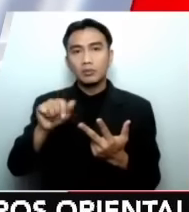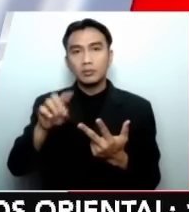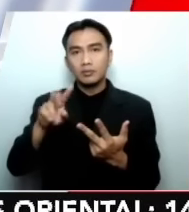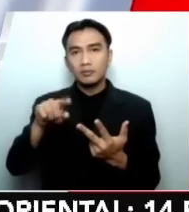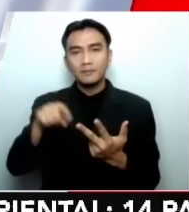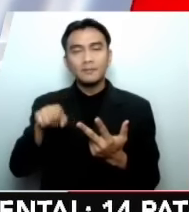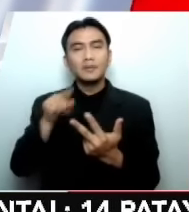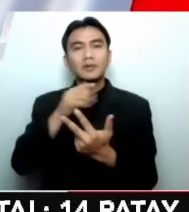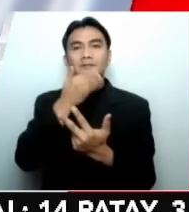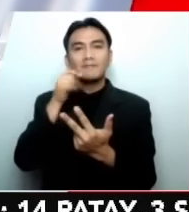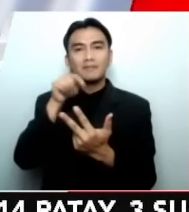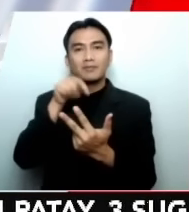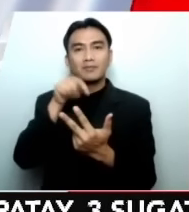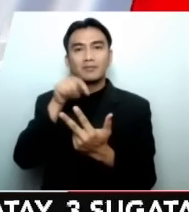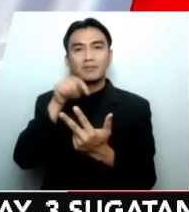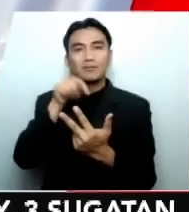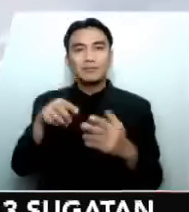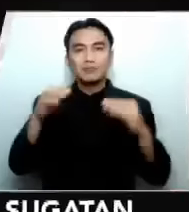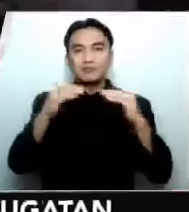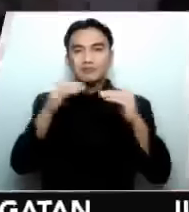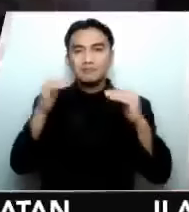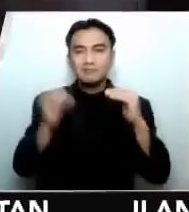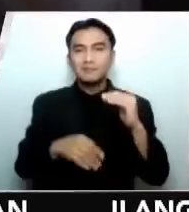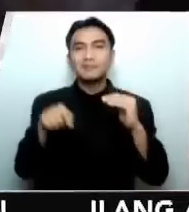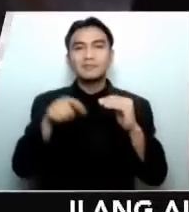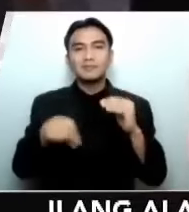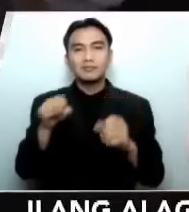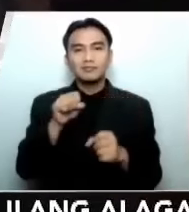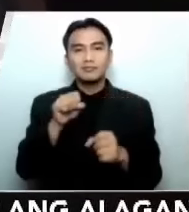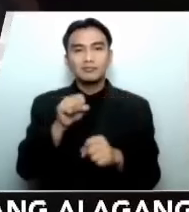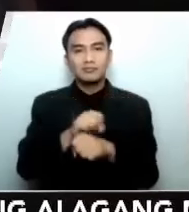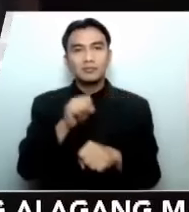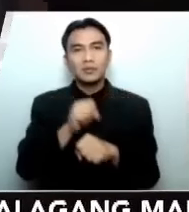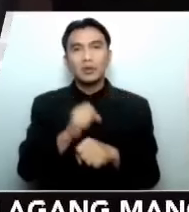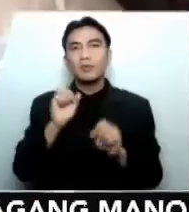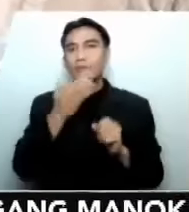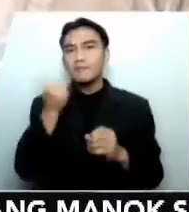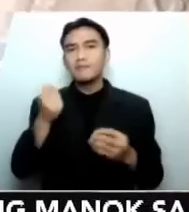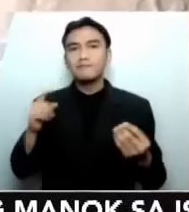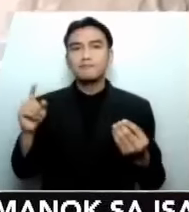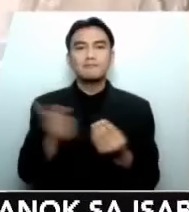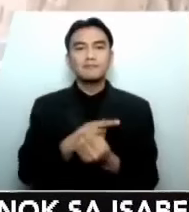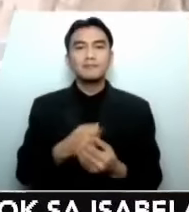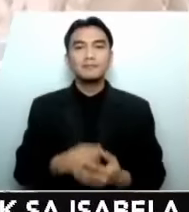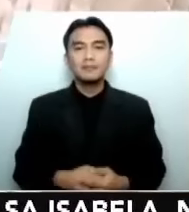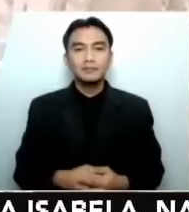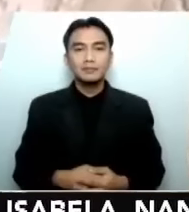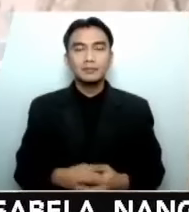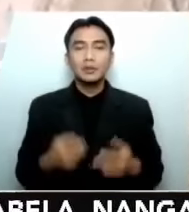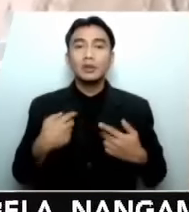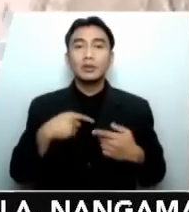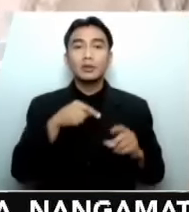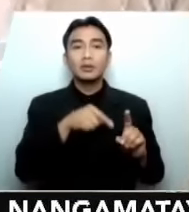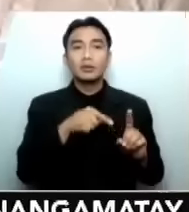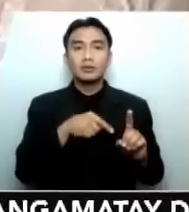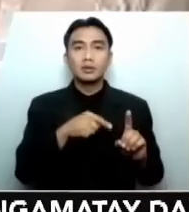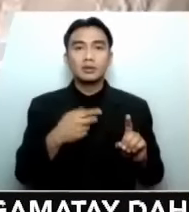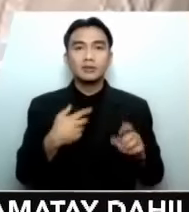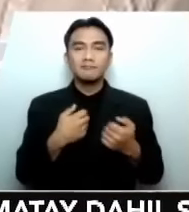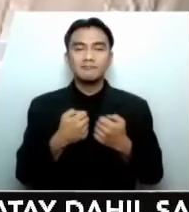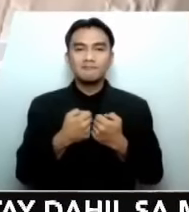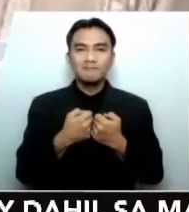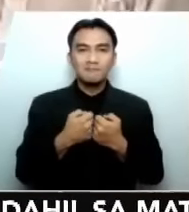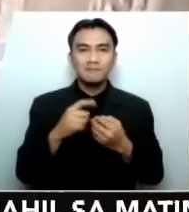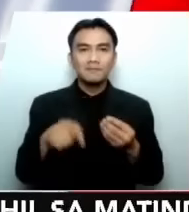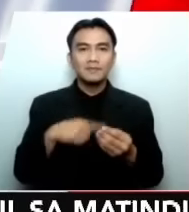posisyon. Mag-resign na kayo! Ginigipit daw siya dahil sa ugnayan niya kay dating Pangulong Duterte at sa